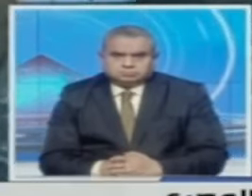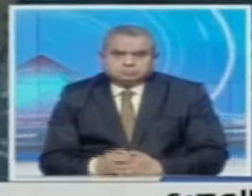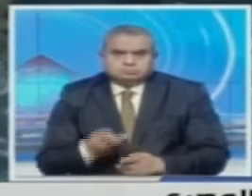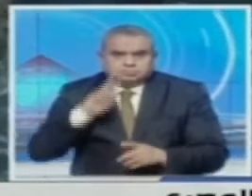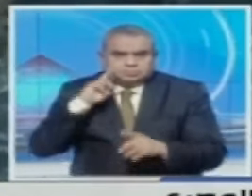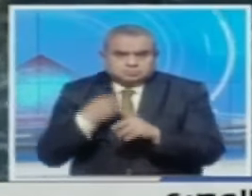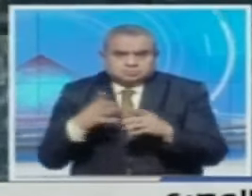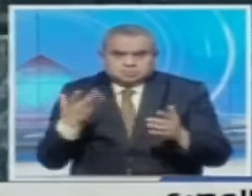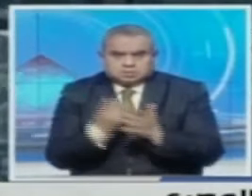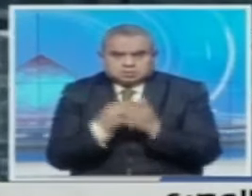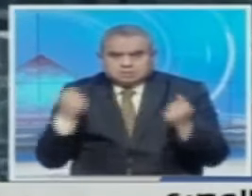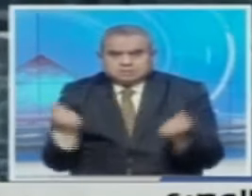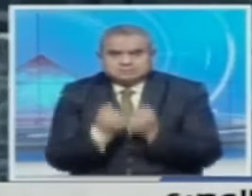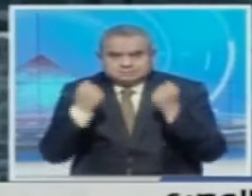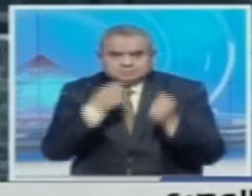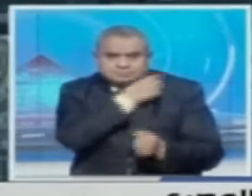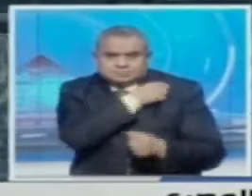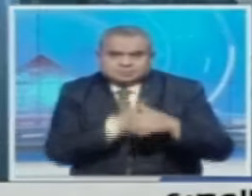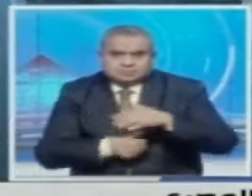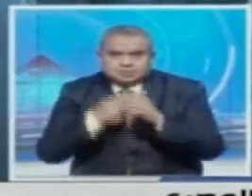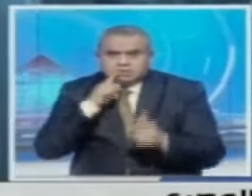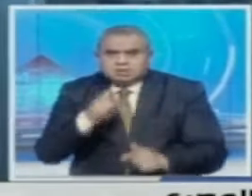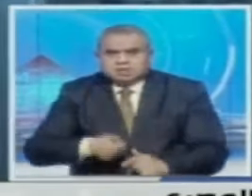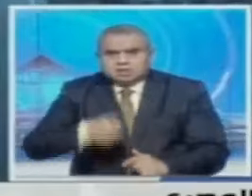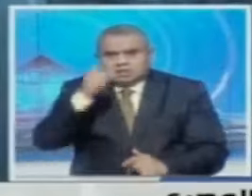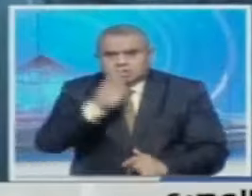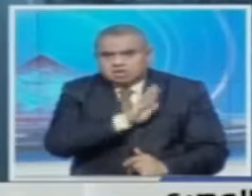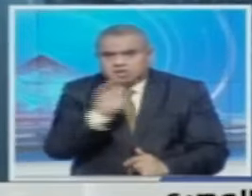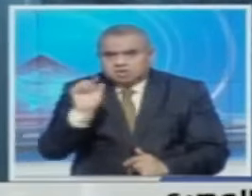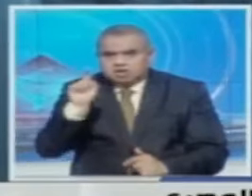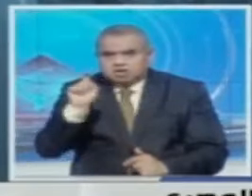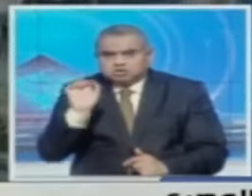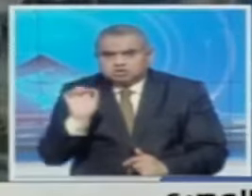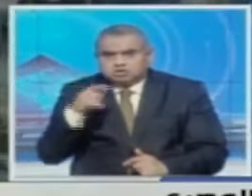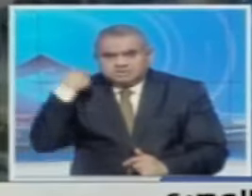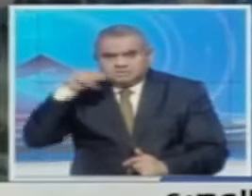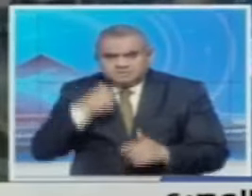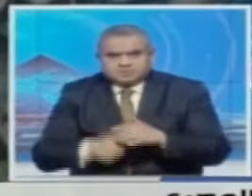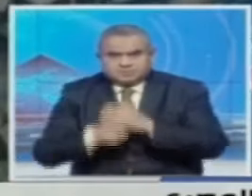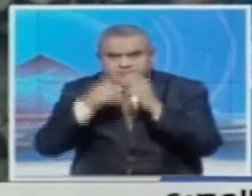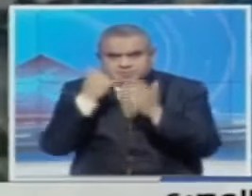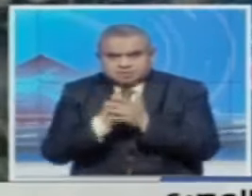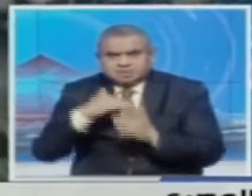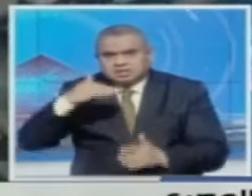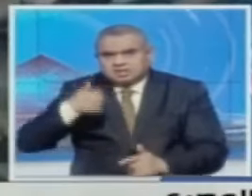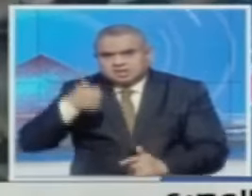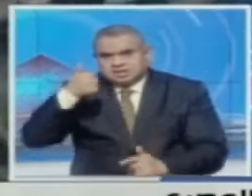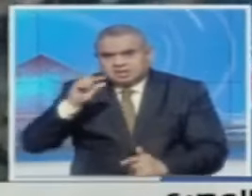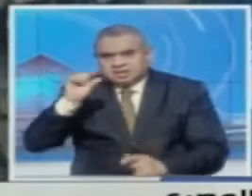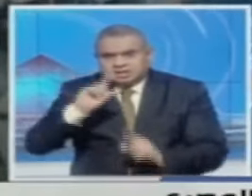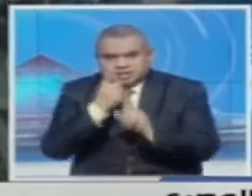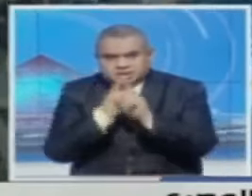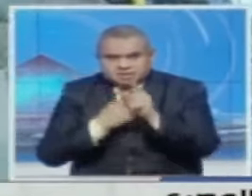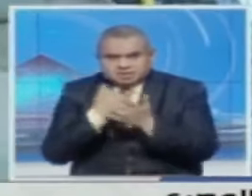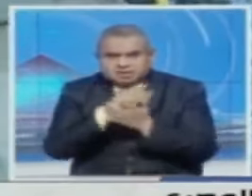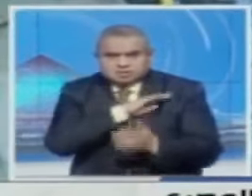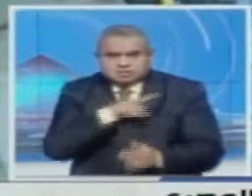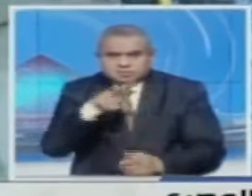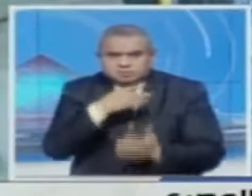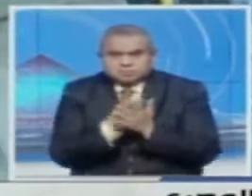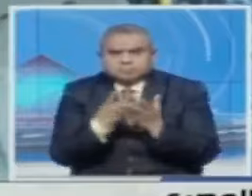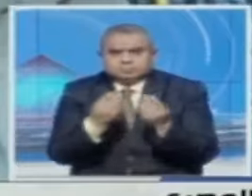حضر تنفيذ المرحلة الفريق أشرف عطوة قائد القوات البحرية، واللواء أركان حرب خالد قناوي مساعد وزير الدفاع،